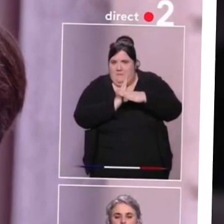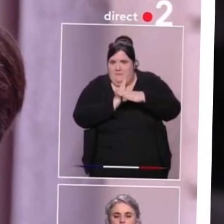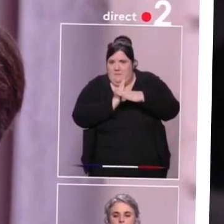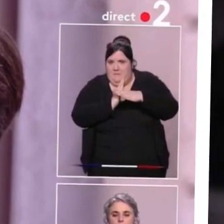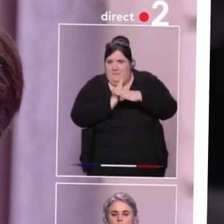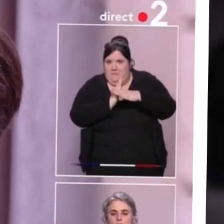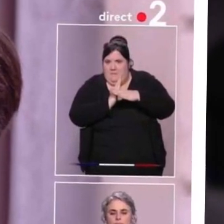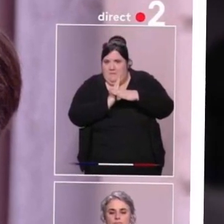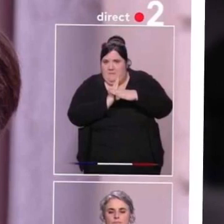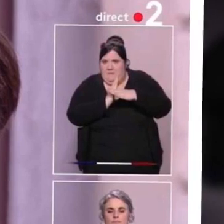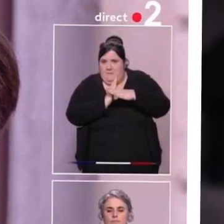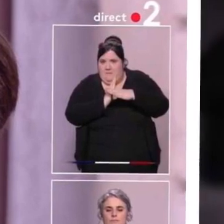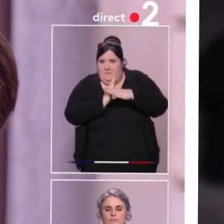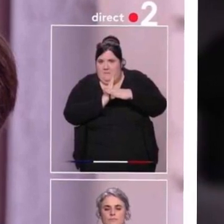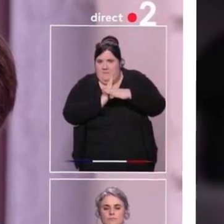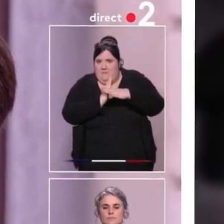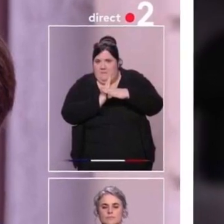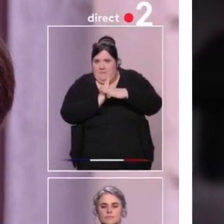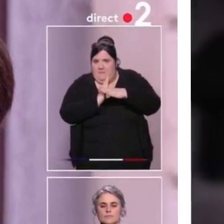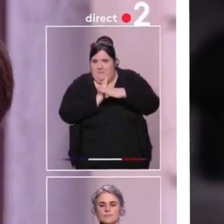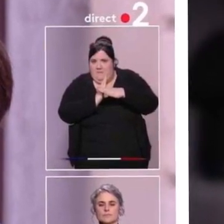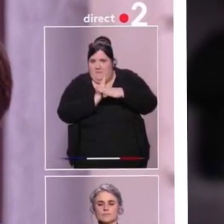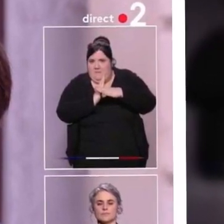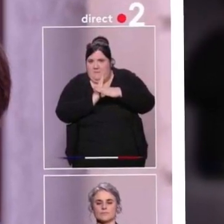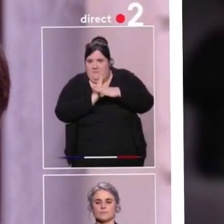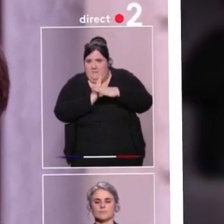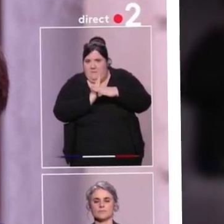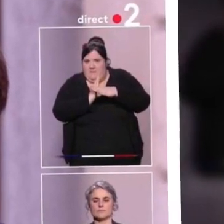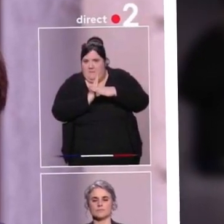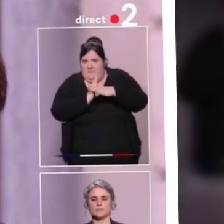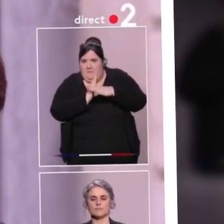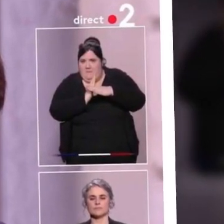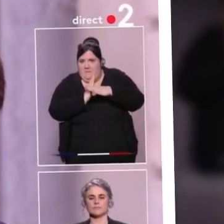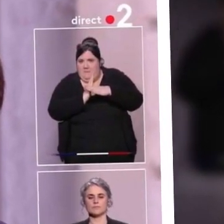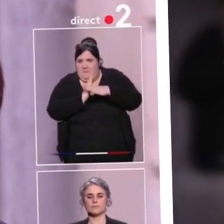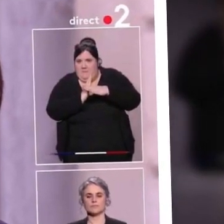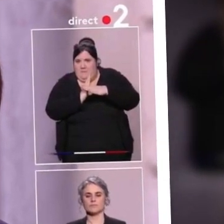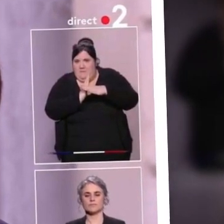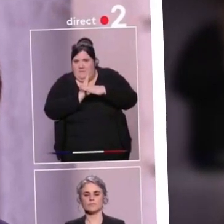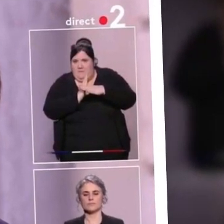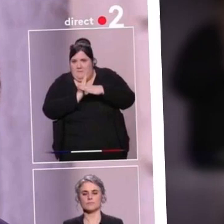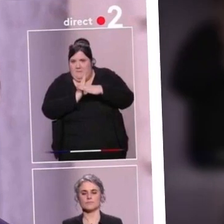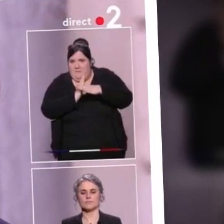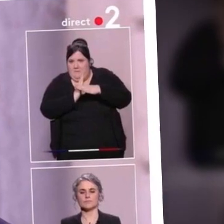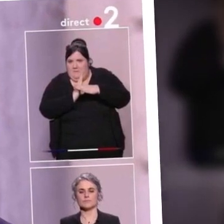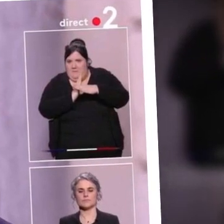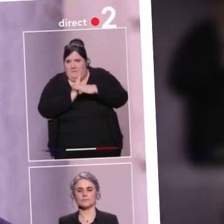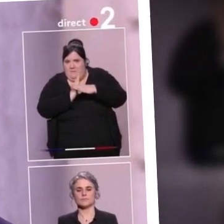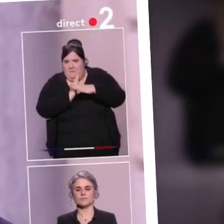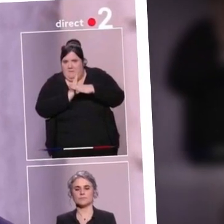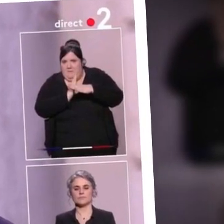Ce mercredi 22 mars, Emmanuel Macron était interviewé à propos de la très contestée réforme des retraites par Julianne